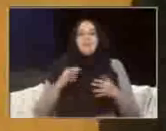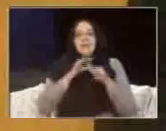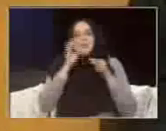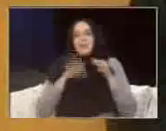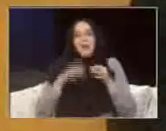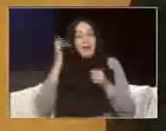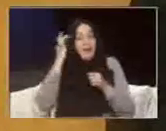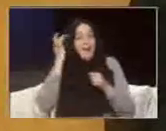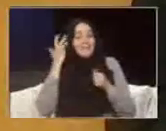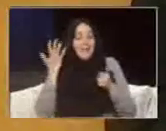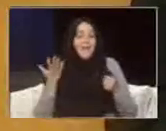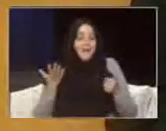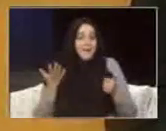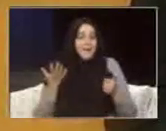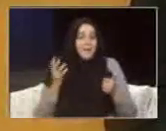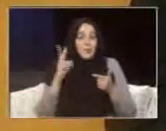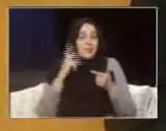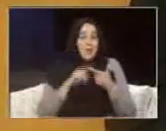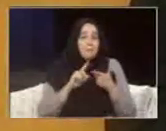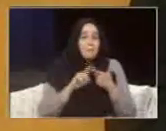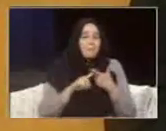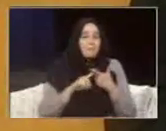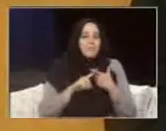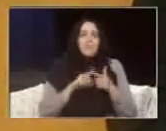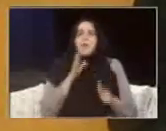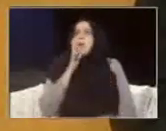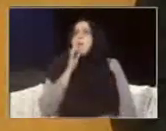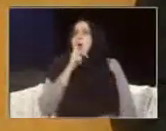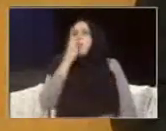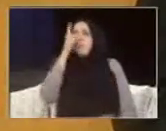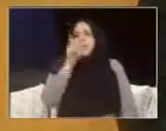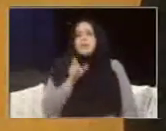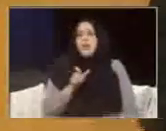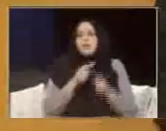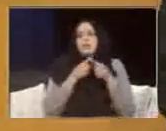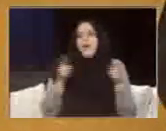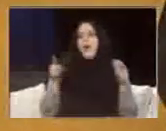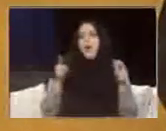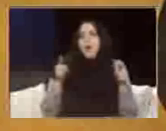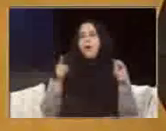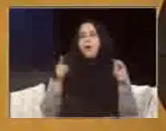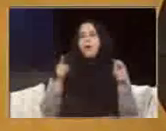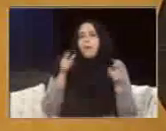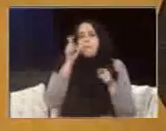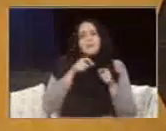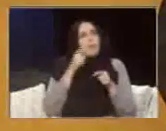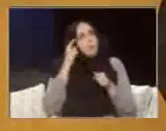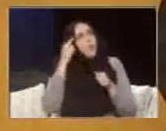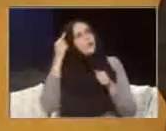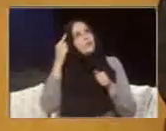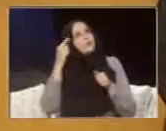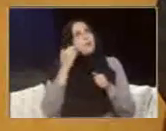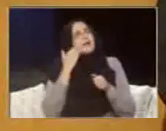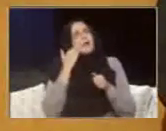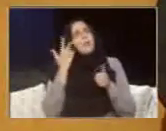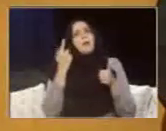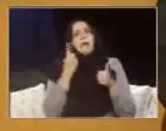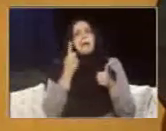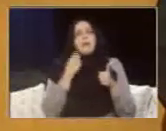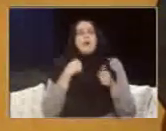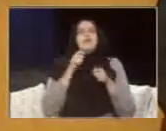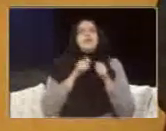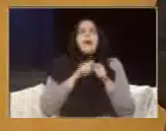وهي الأخلاق وهي المستلزم، لأنه لا يمكن أن يكون هناك فارق بين ما يعتقد الإنسان. إنسان يقول مثلا